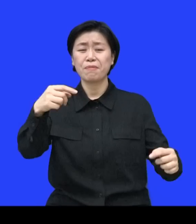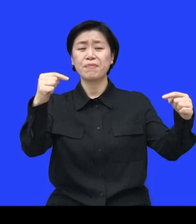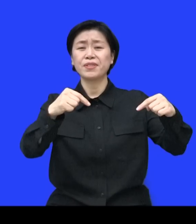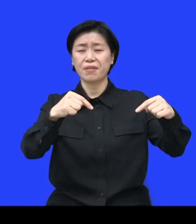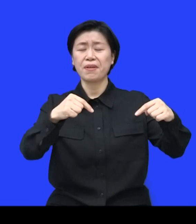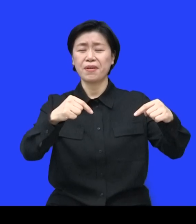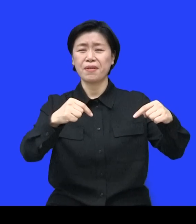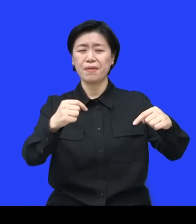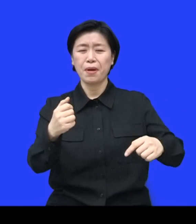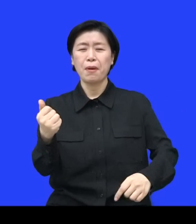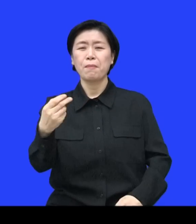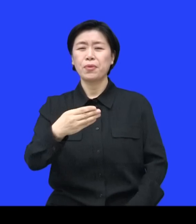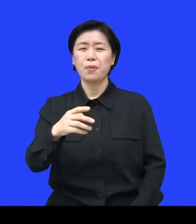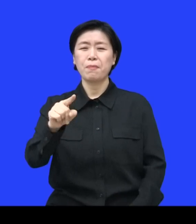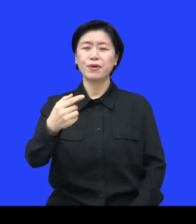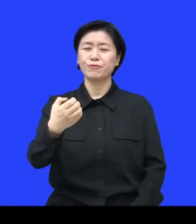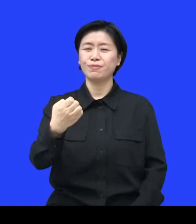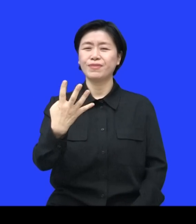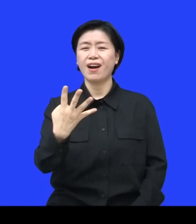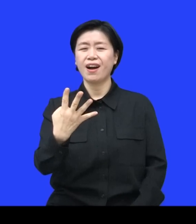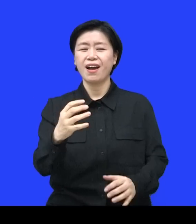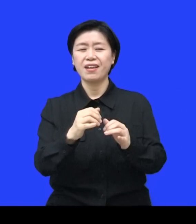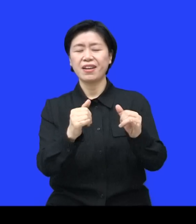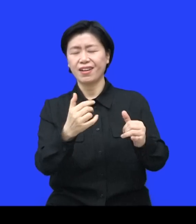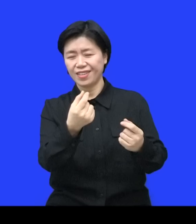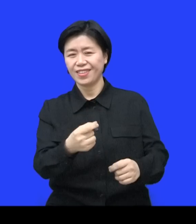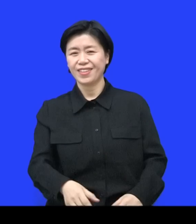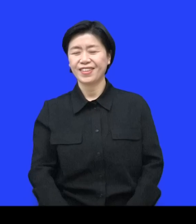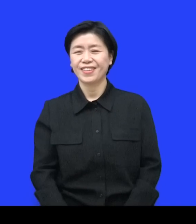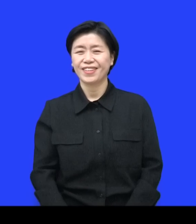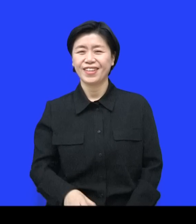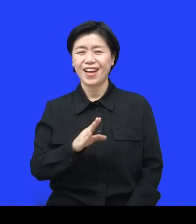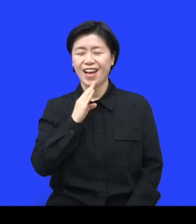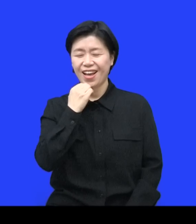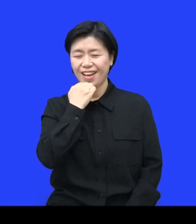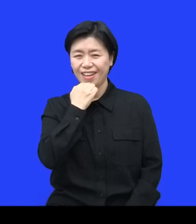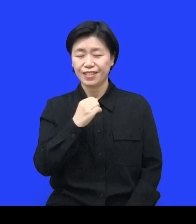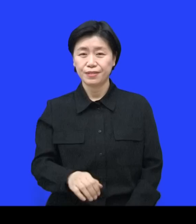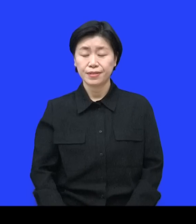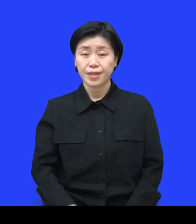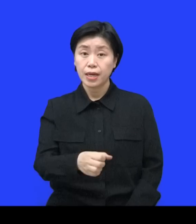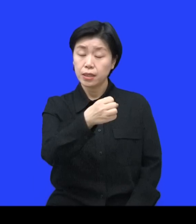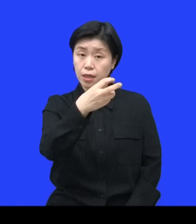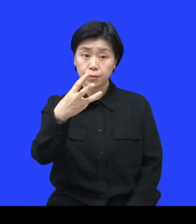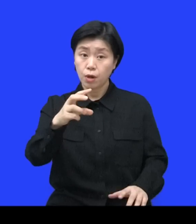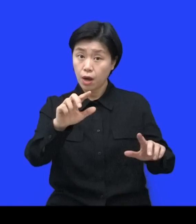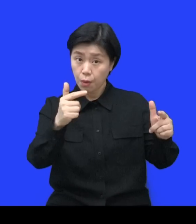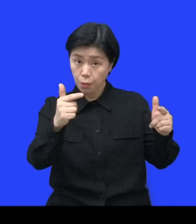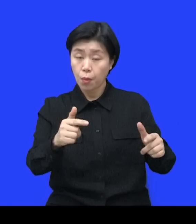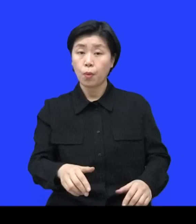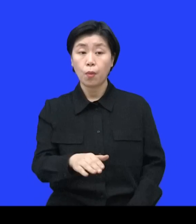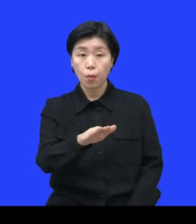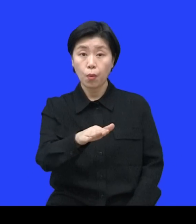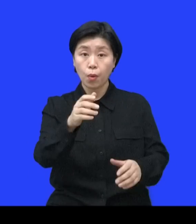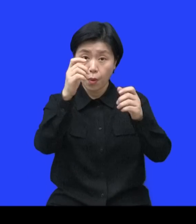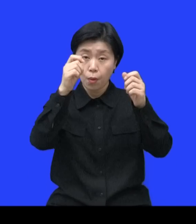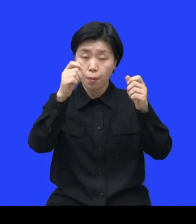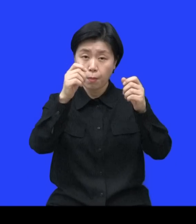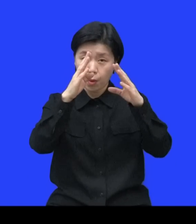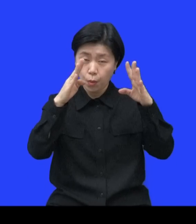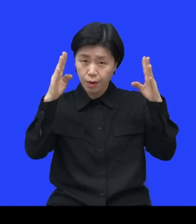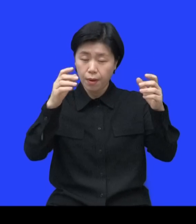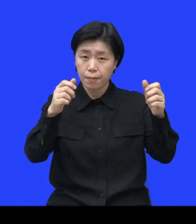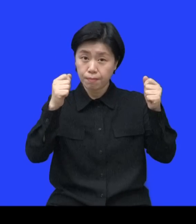입사. 오늘 삼성을 위해서 일하겠습니다. 삼성이 아니고 제가 보니까 이제 그 고려대를